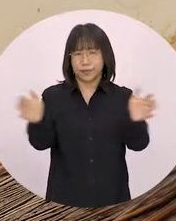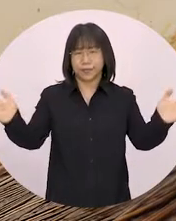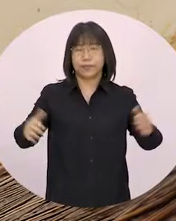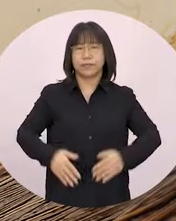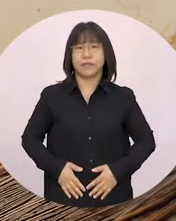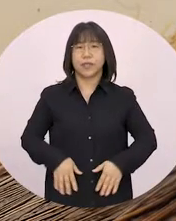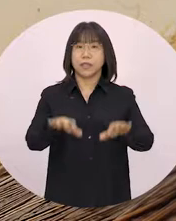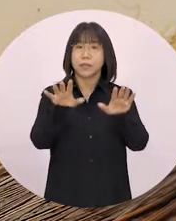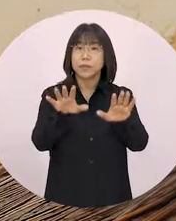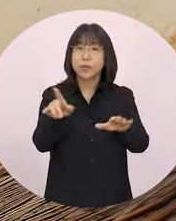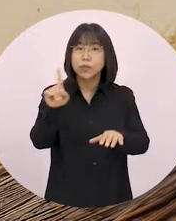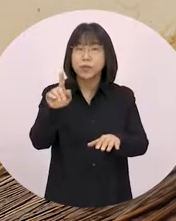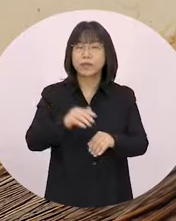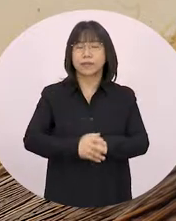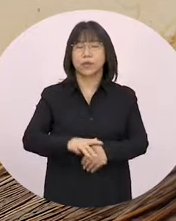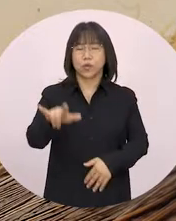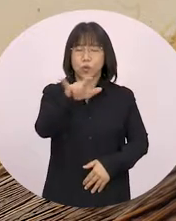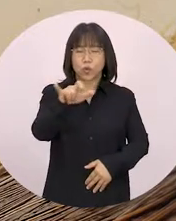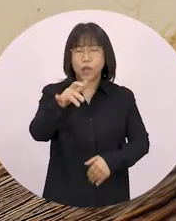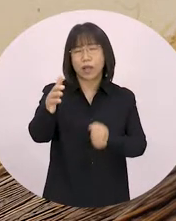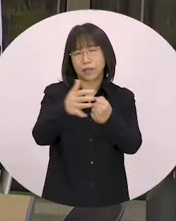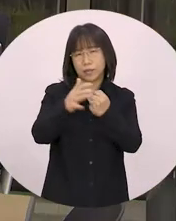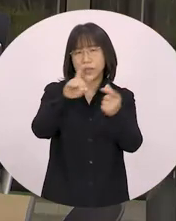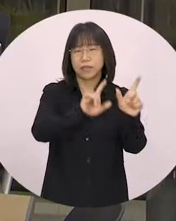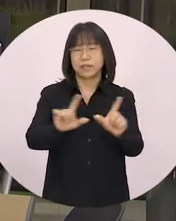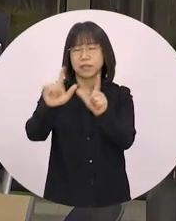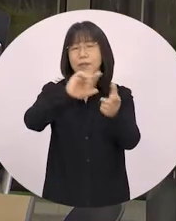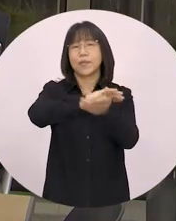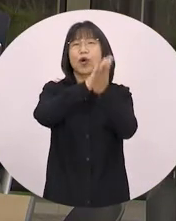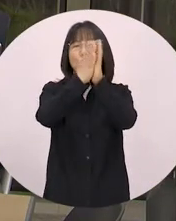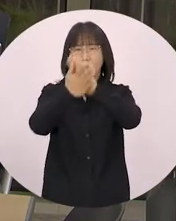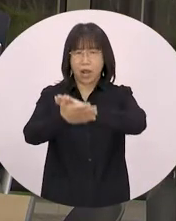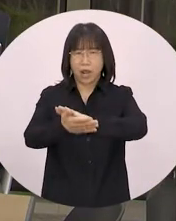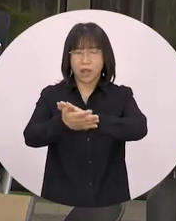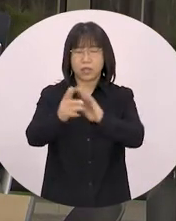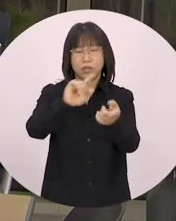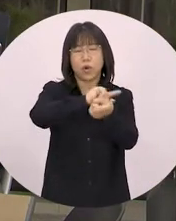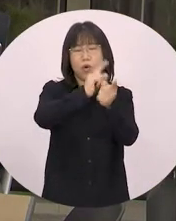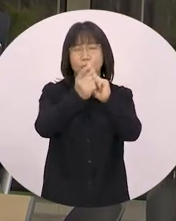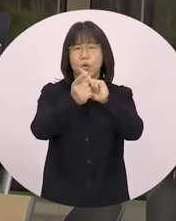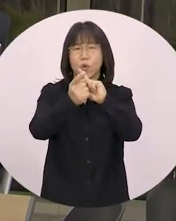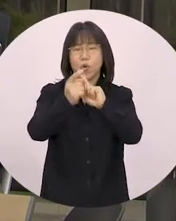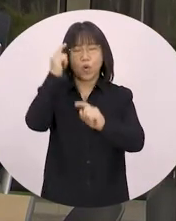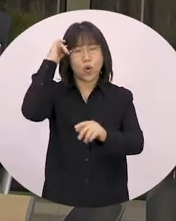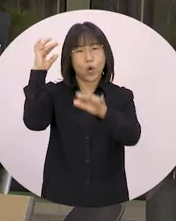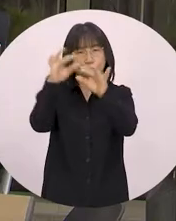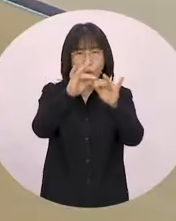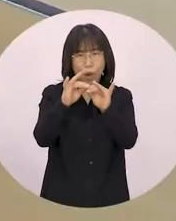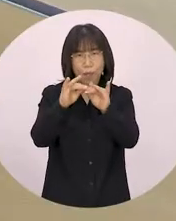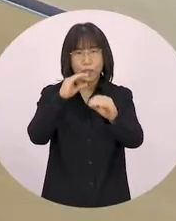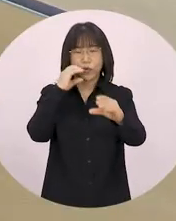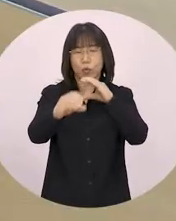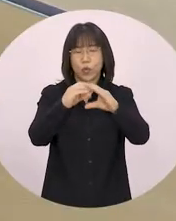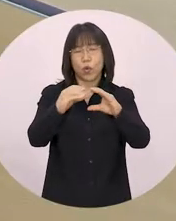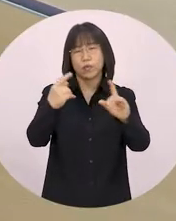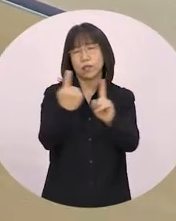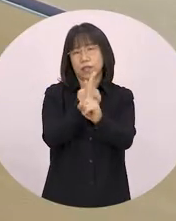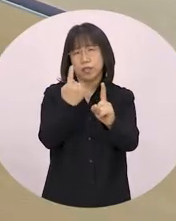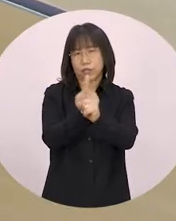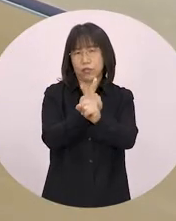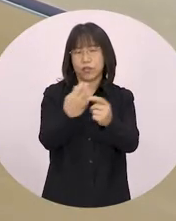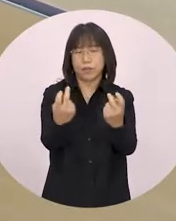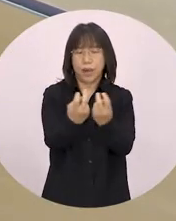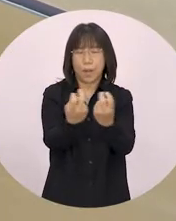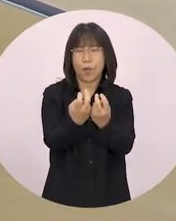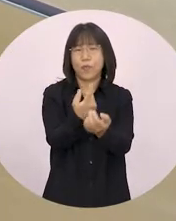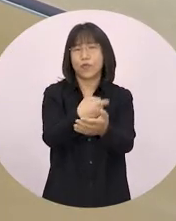이번 강좌는 코로 날 구가 가져온 일상의 변화 속에 공동체 구성원이 서로에 대해 공감하고 소통하며 치유하는